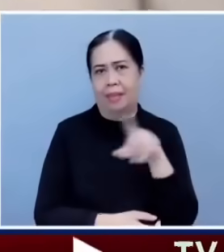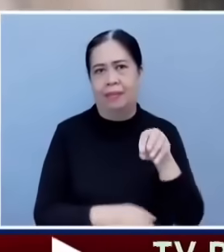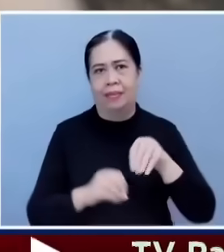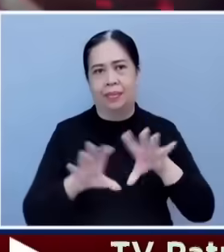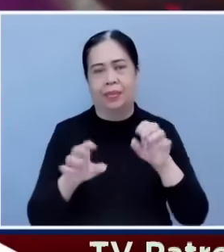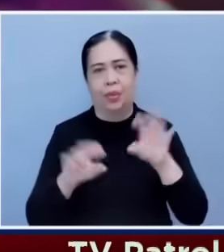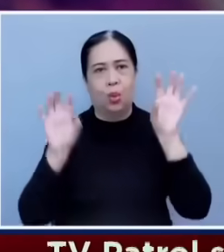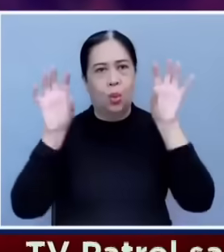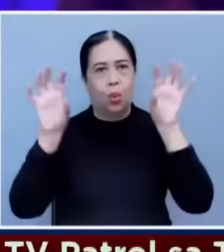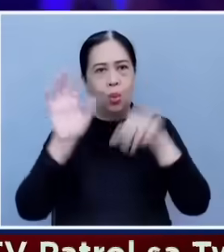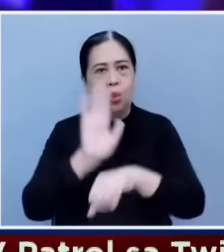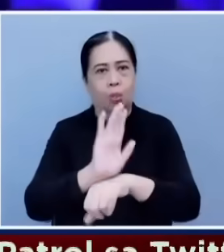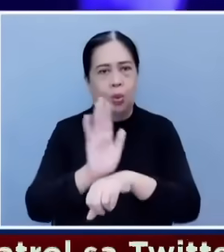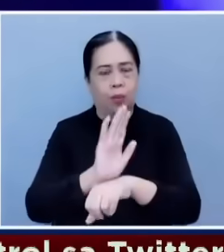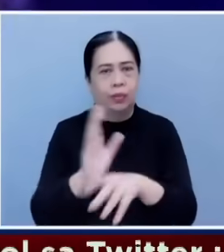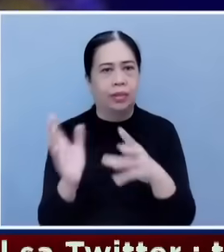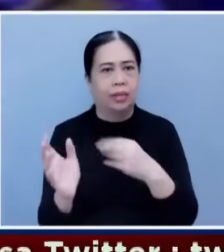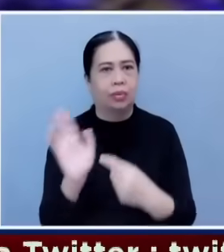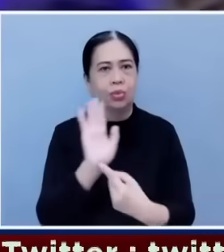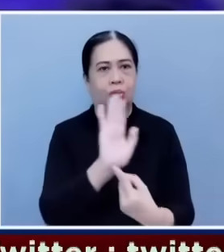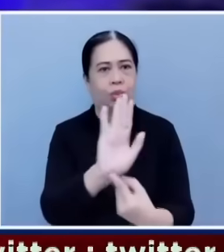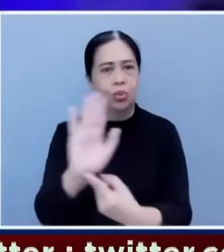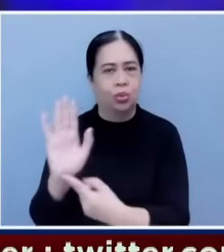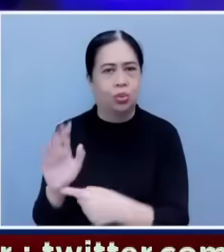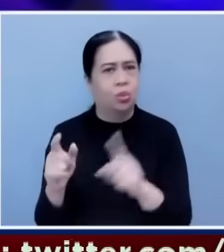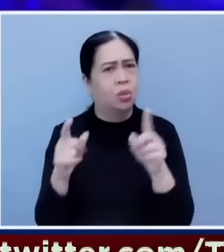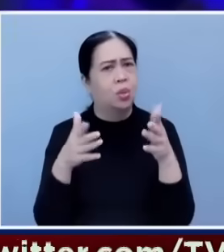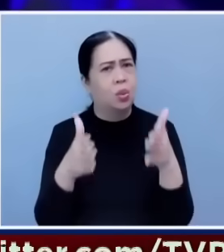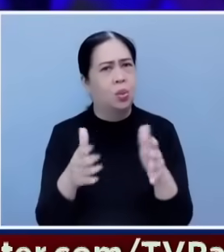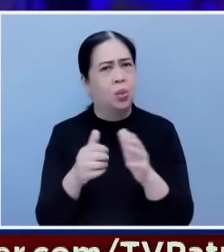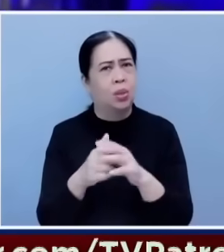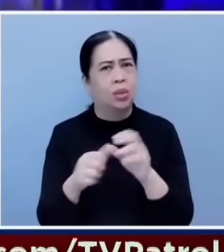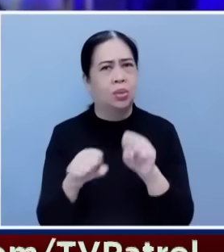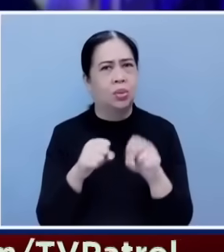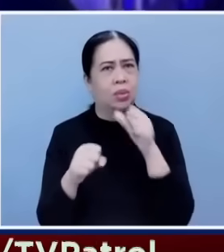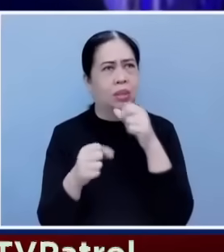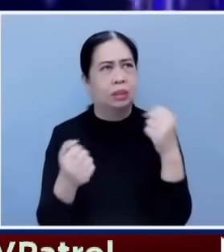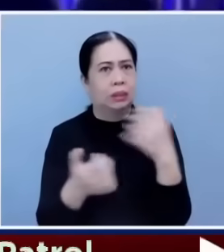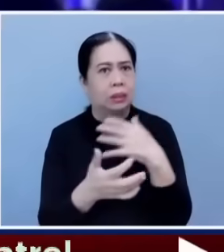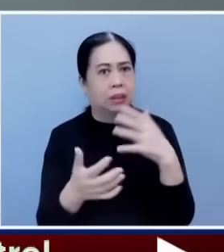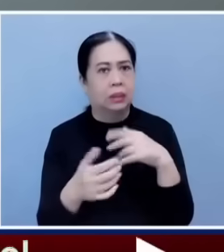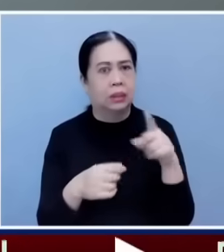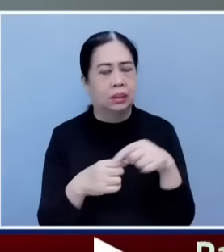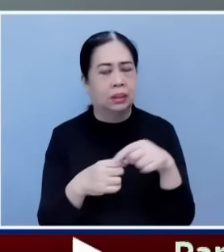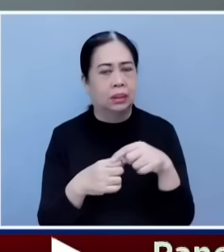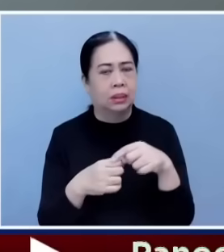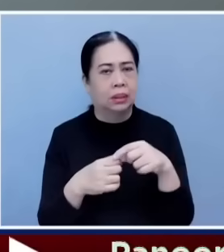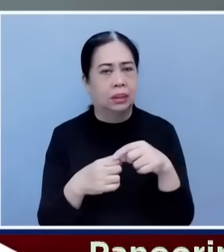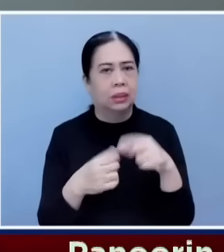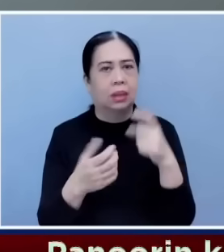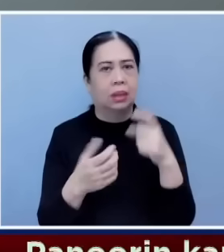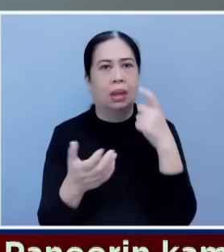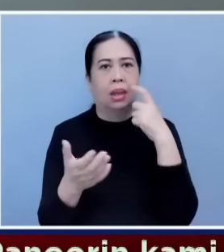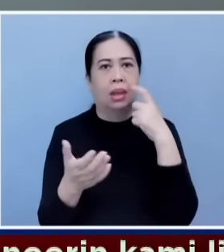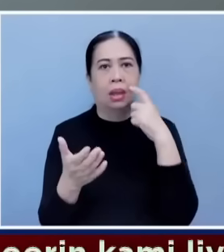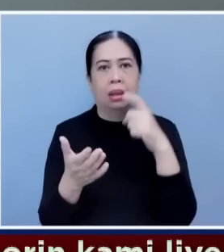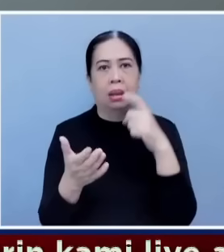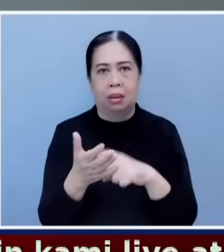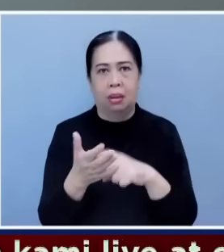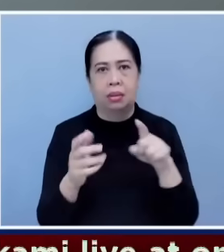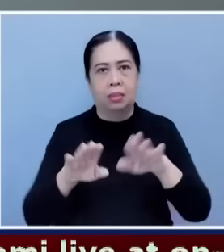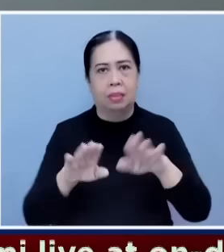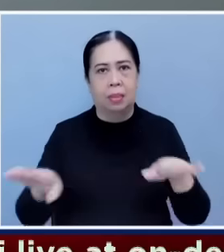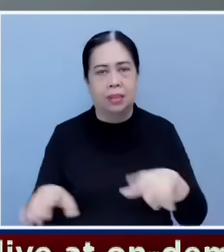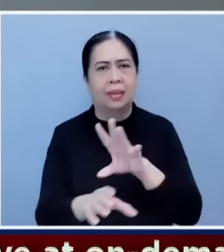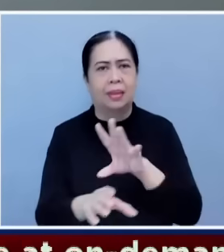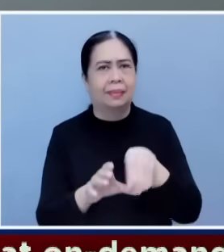horror movies at shows. Isang paraan na rin na para hindi katakutan itong mga ito at i-recognize ng mga bata. Kasi bahagi ito ng